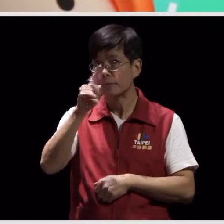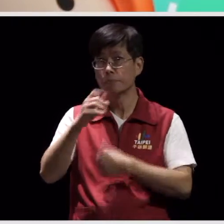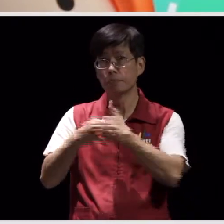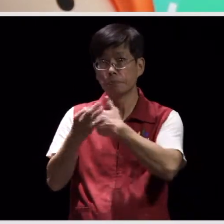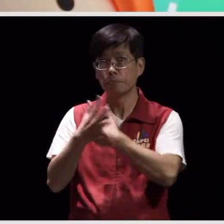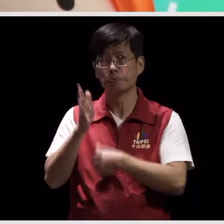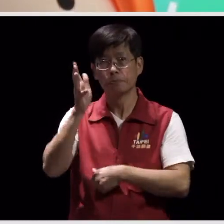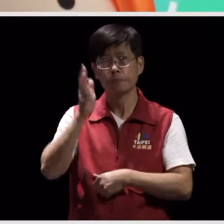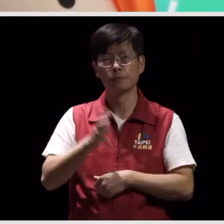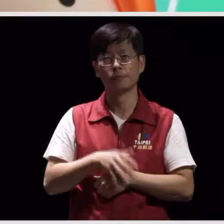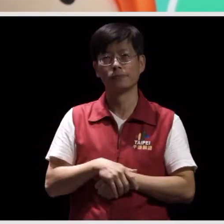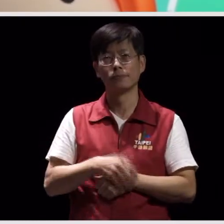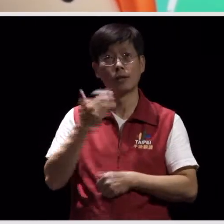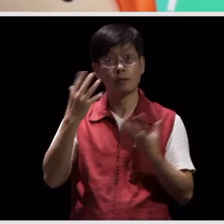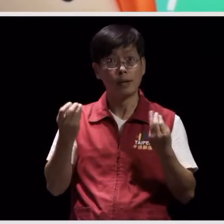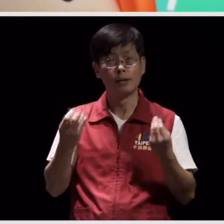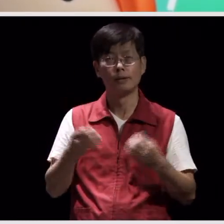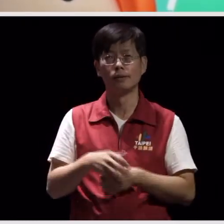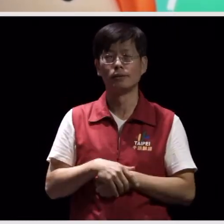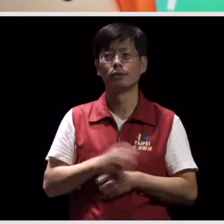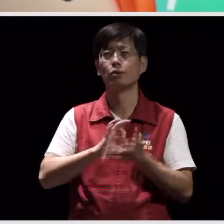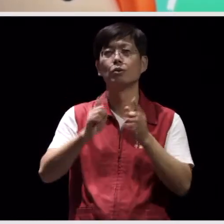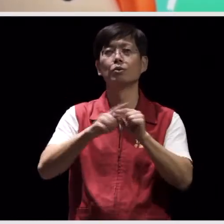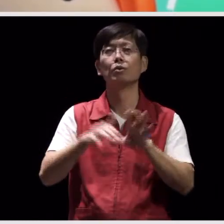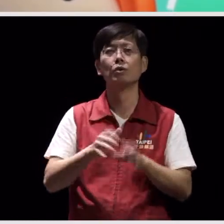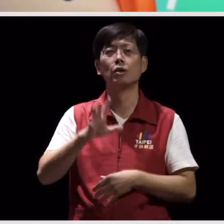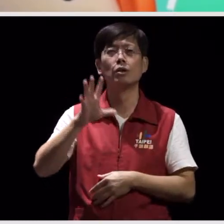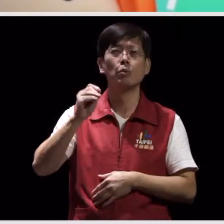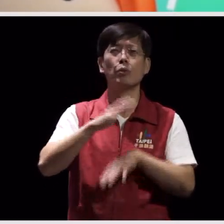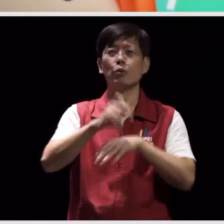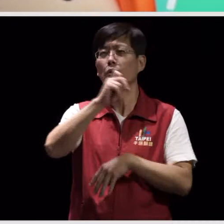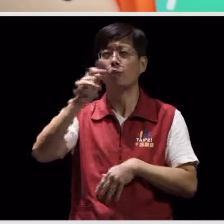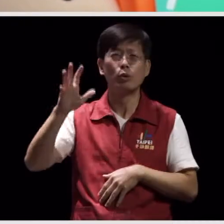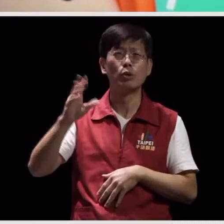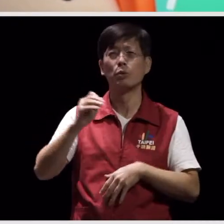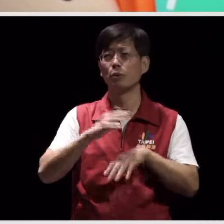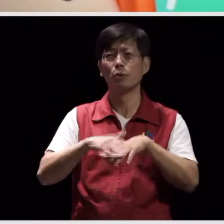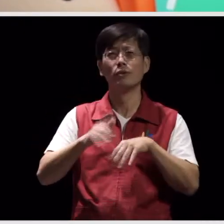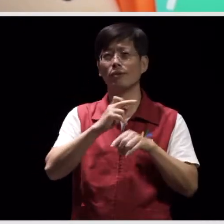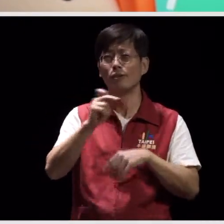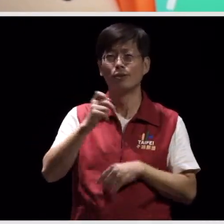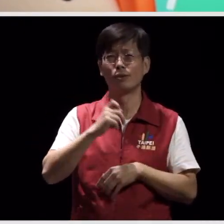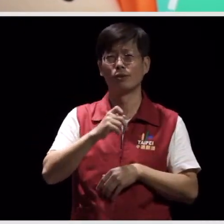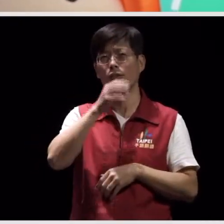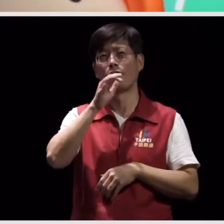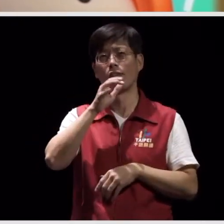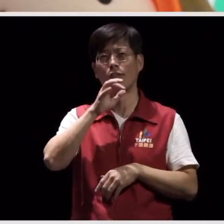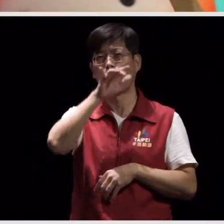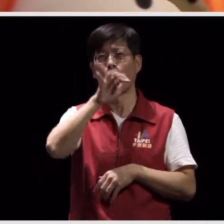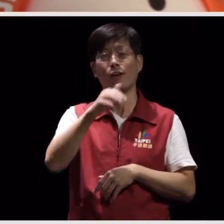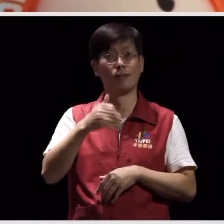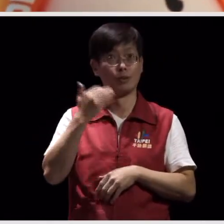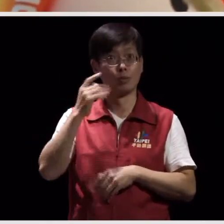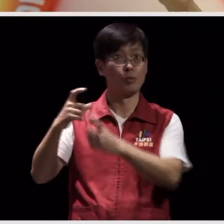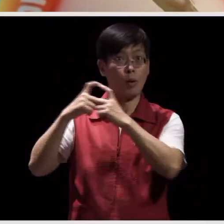对。好，接着如果没有的话，他就用中文讲说，哎，有没有会英文的？有没有会英文的？你知道吧？通常你回他的话，